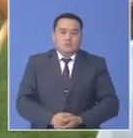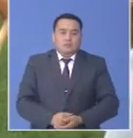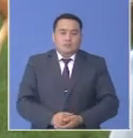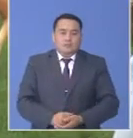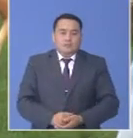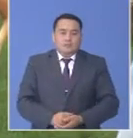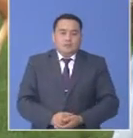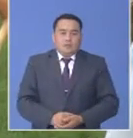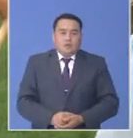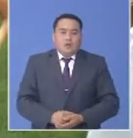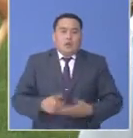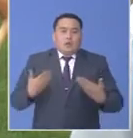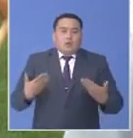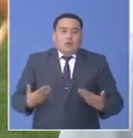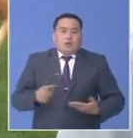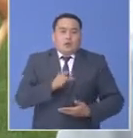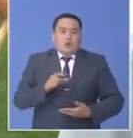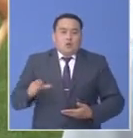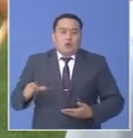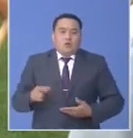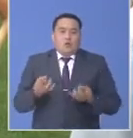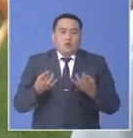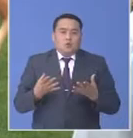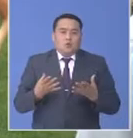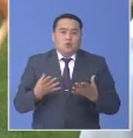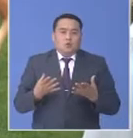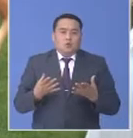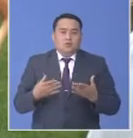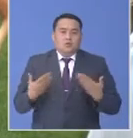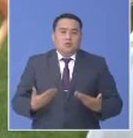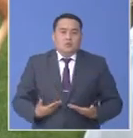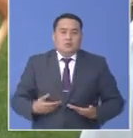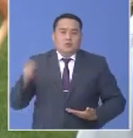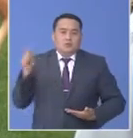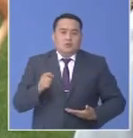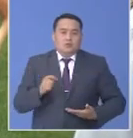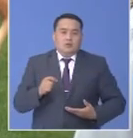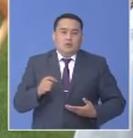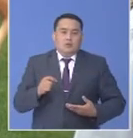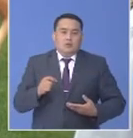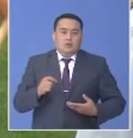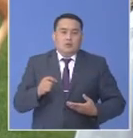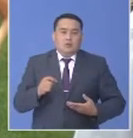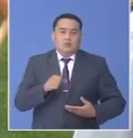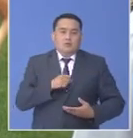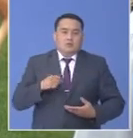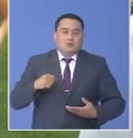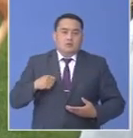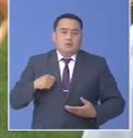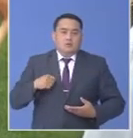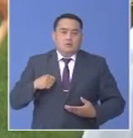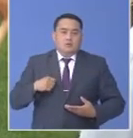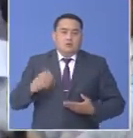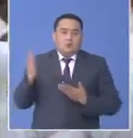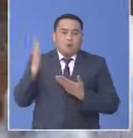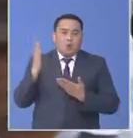сегодня непростые времена, конечно, будет еще куда сходить и наедине побыть с собой, с